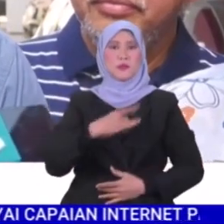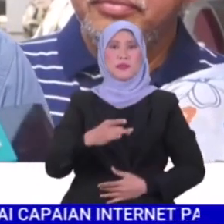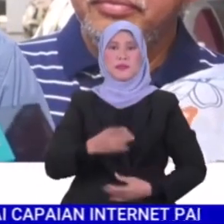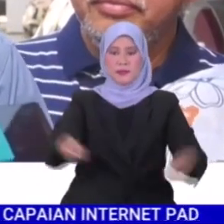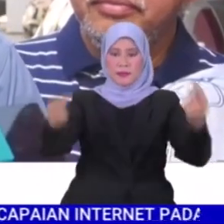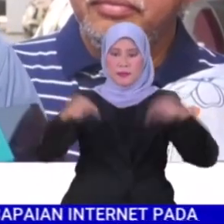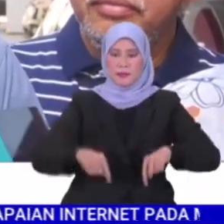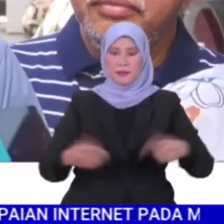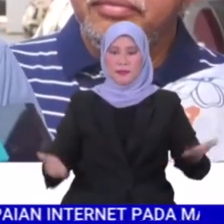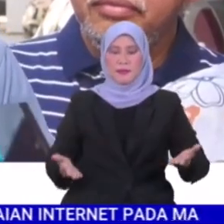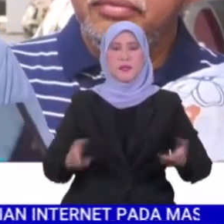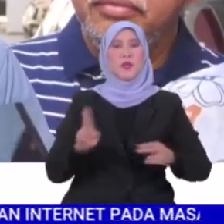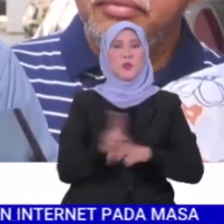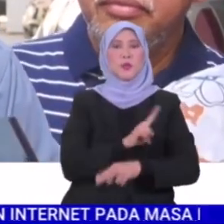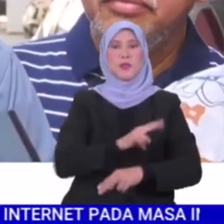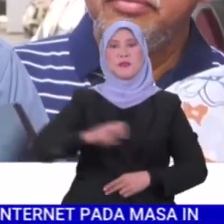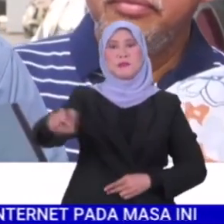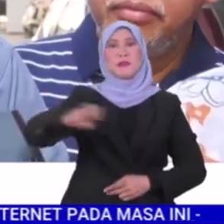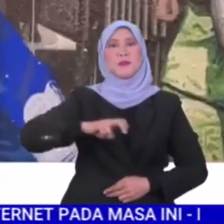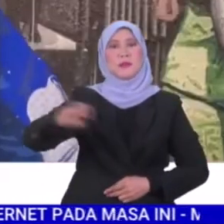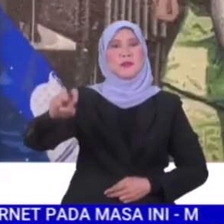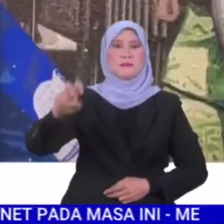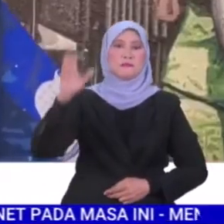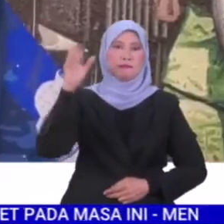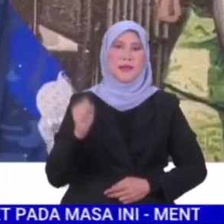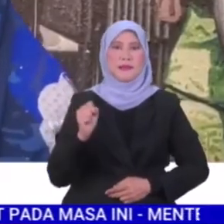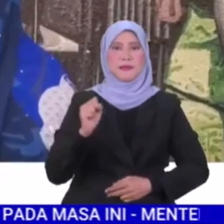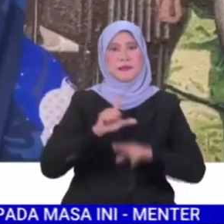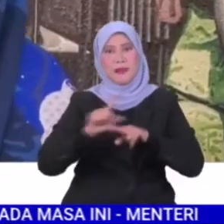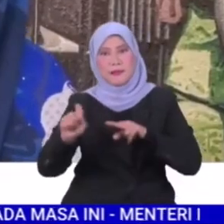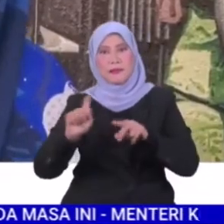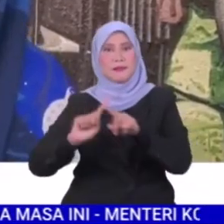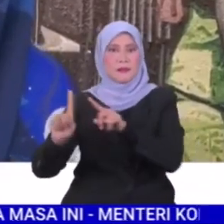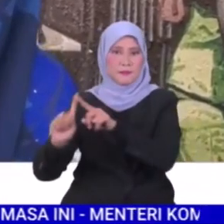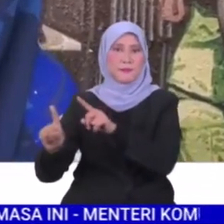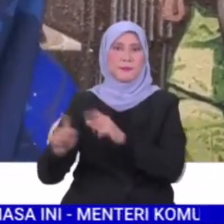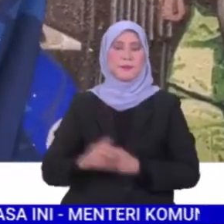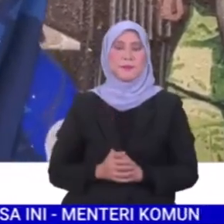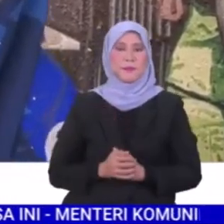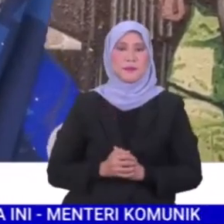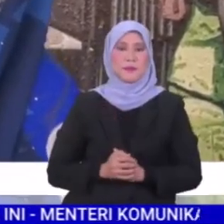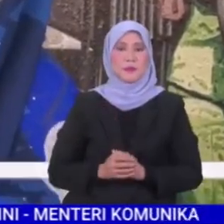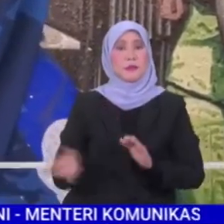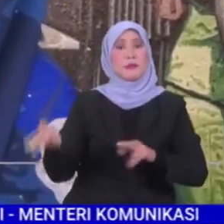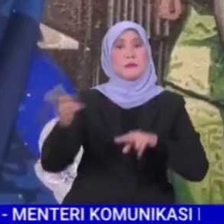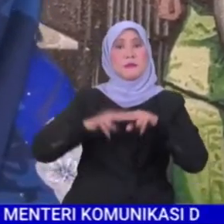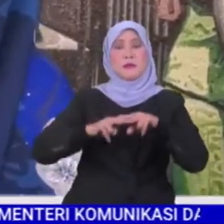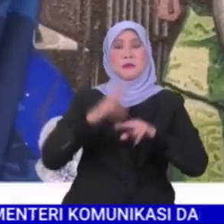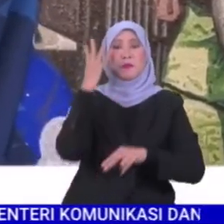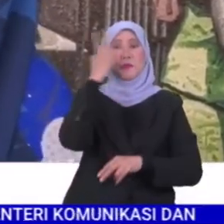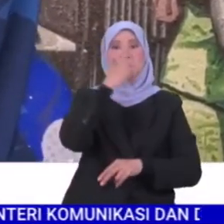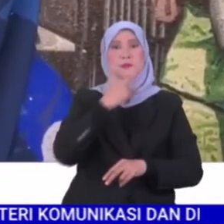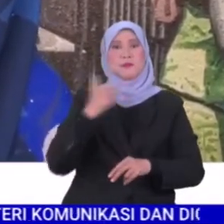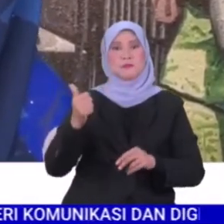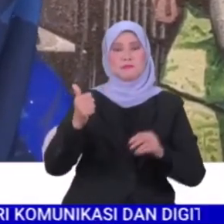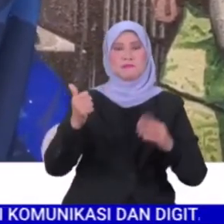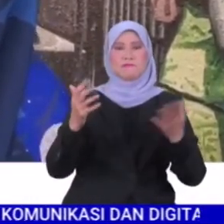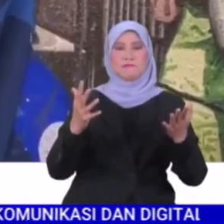sini menggunakan pengangkutan awam. Sebab dia akan menambahkan keindahan kawasan sini,